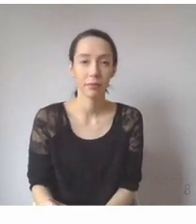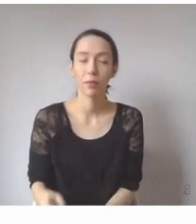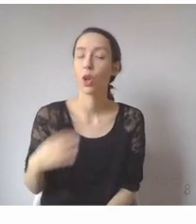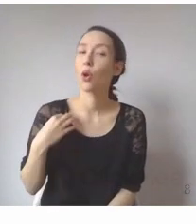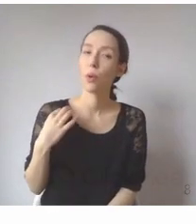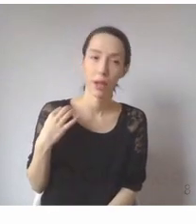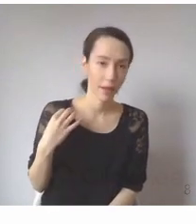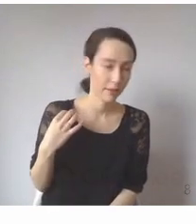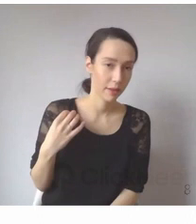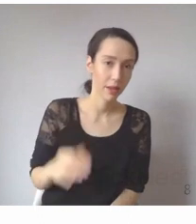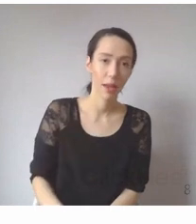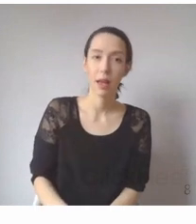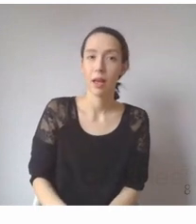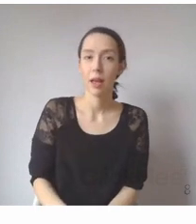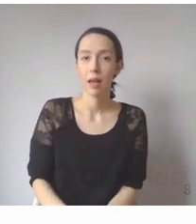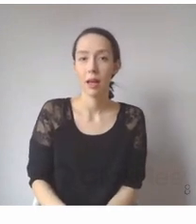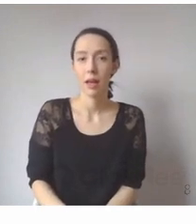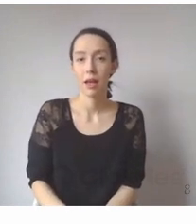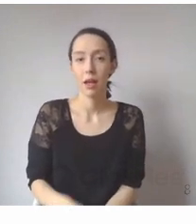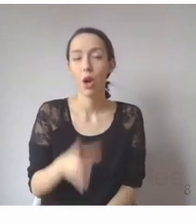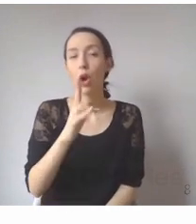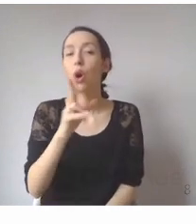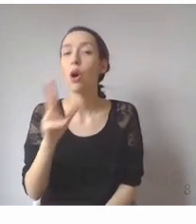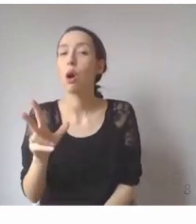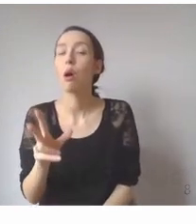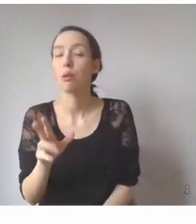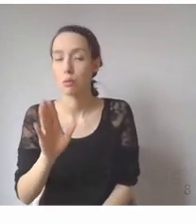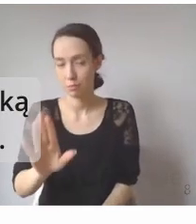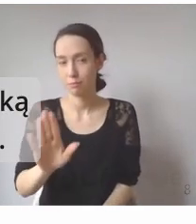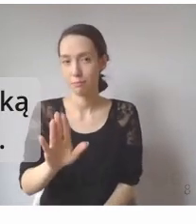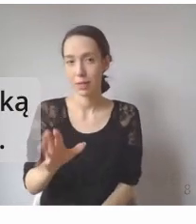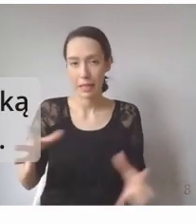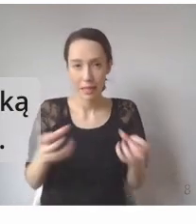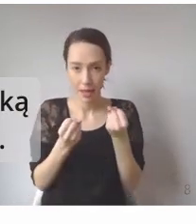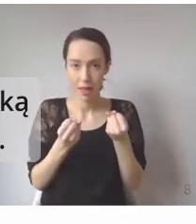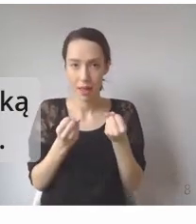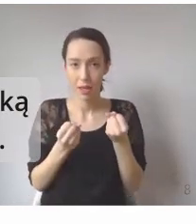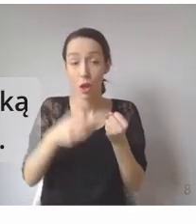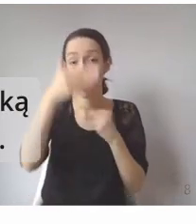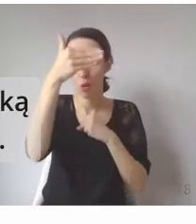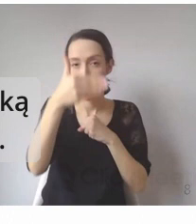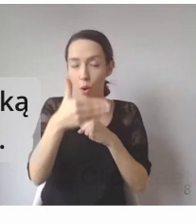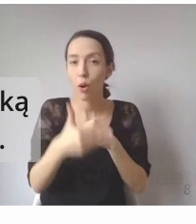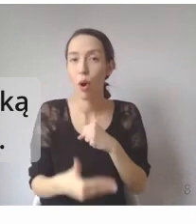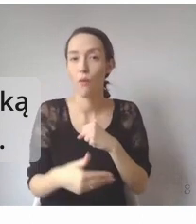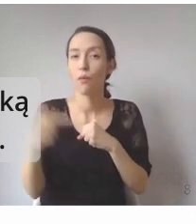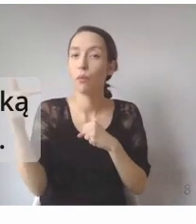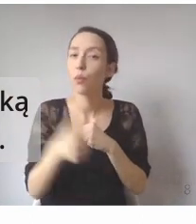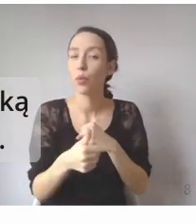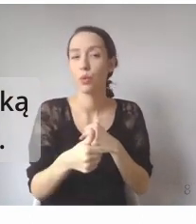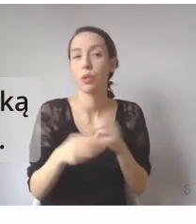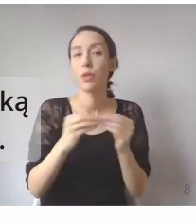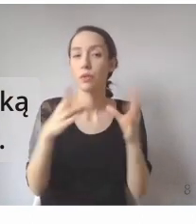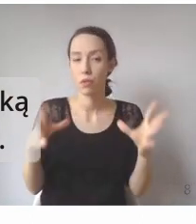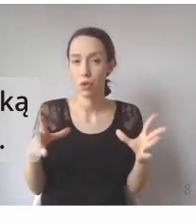od tego, kto jest naszą grupą docelową, to profil powinien być stworzony tak, żeby